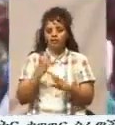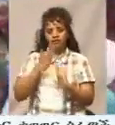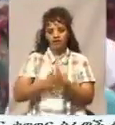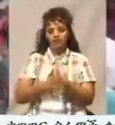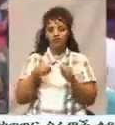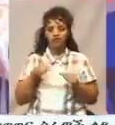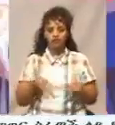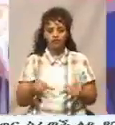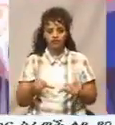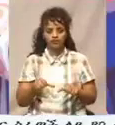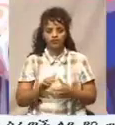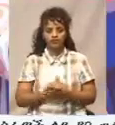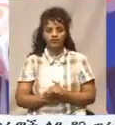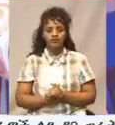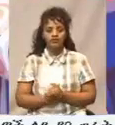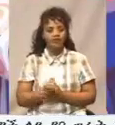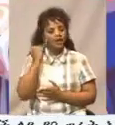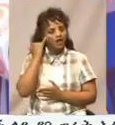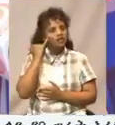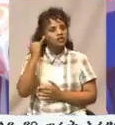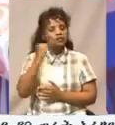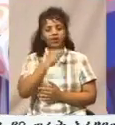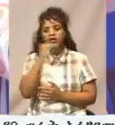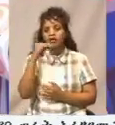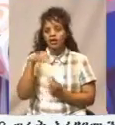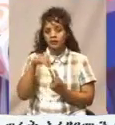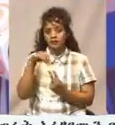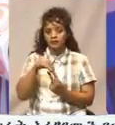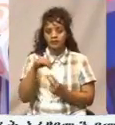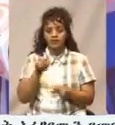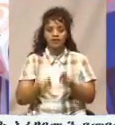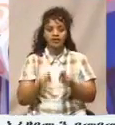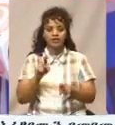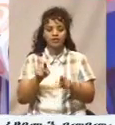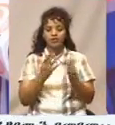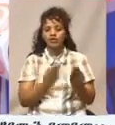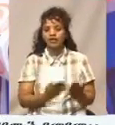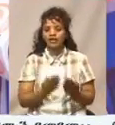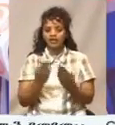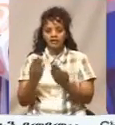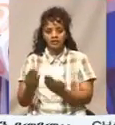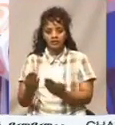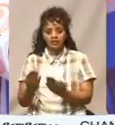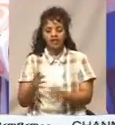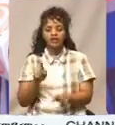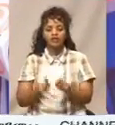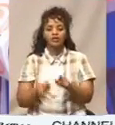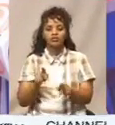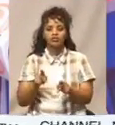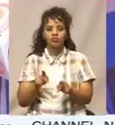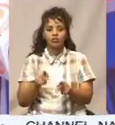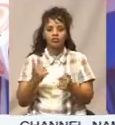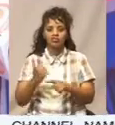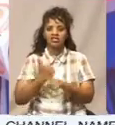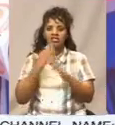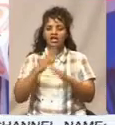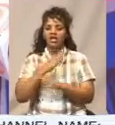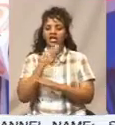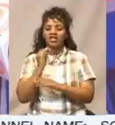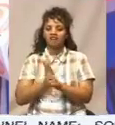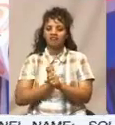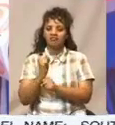ሲያከናውን ቆይቷል። ሀሳቦችና አማራጮች ለህዝቡ እያቀረበ ህዝቡ በሰለጠነና